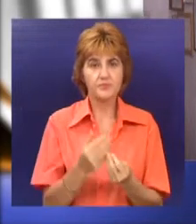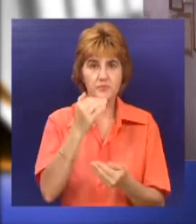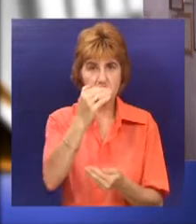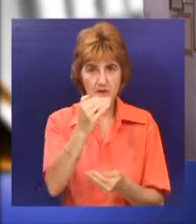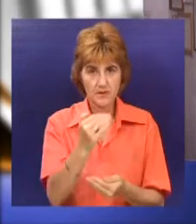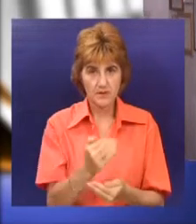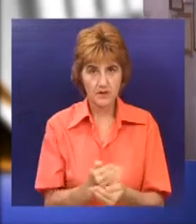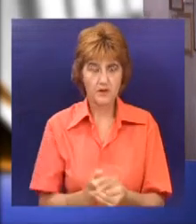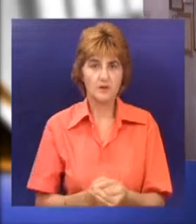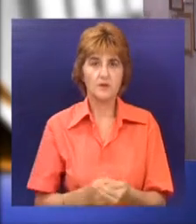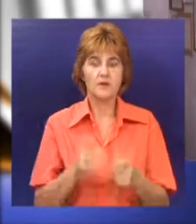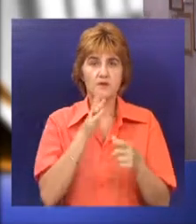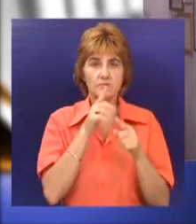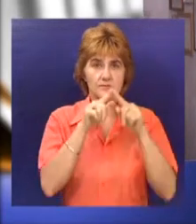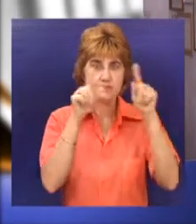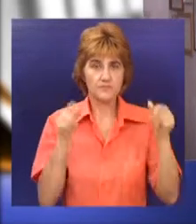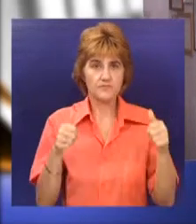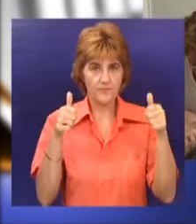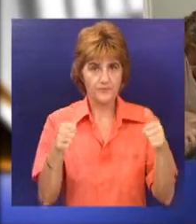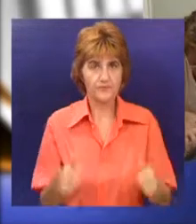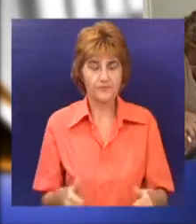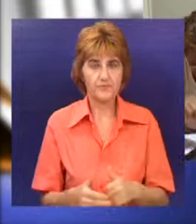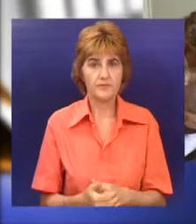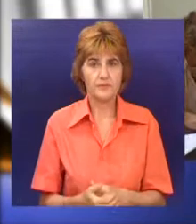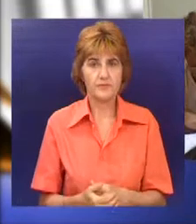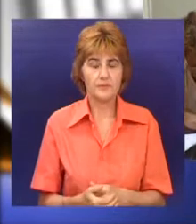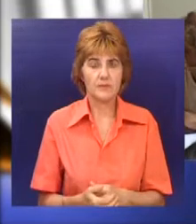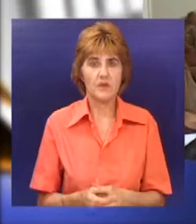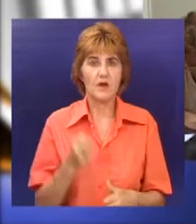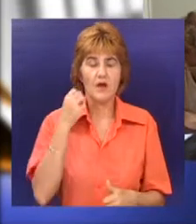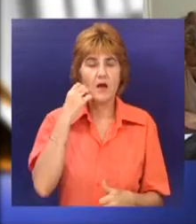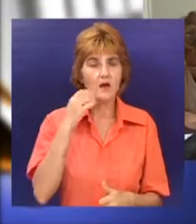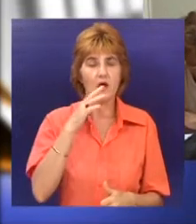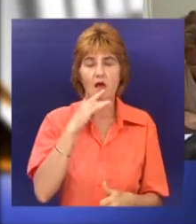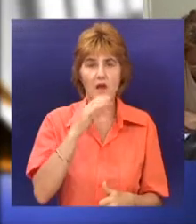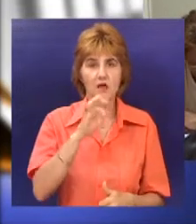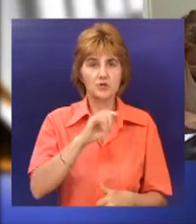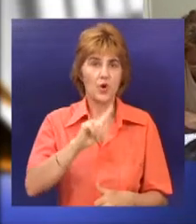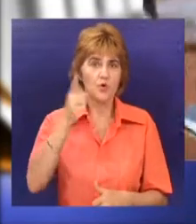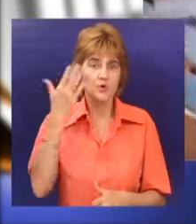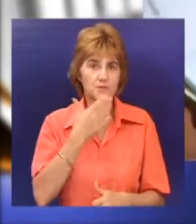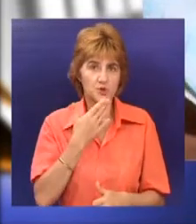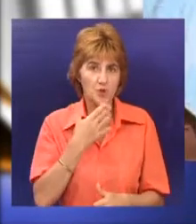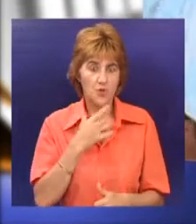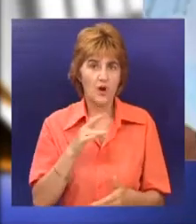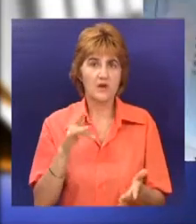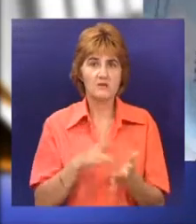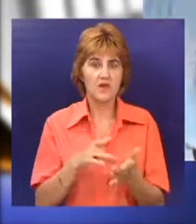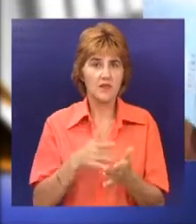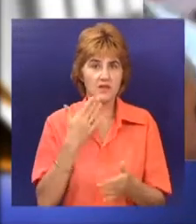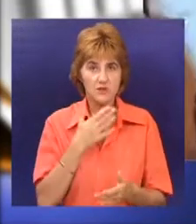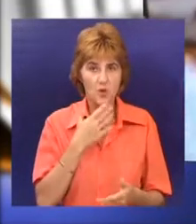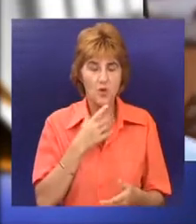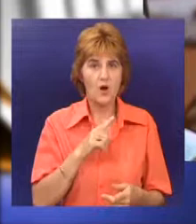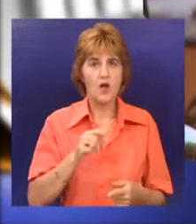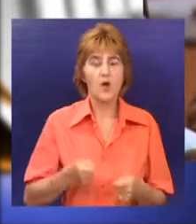su rangirani u odeljenjima za koje se sve prijavila. Kada je reč o ostalim srednjim školama, Ekonomska škola Bosan Milićević u